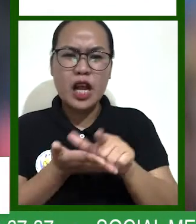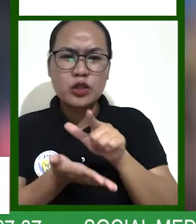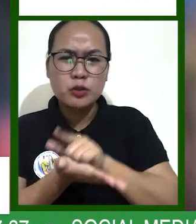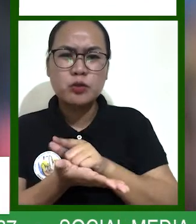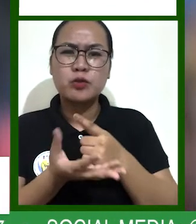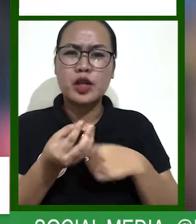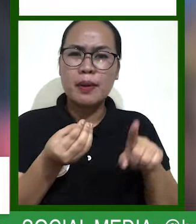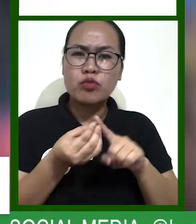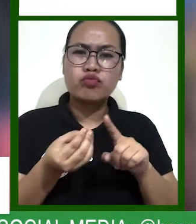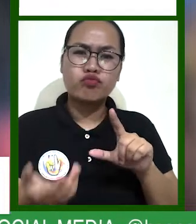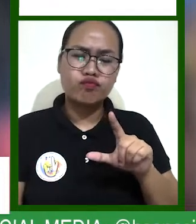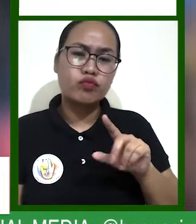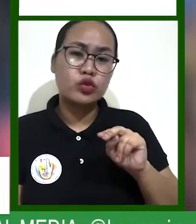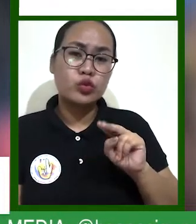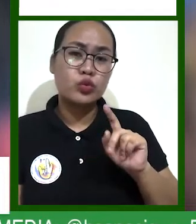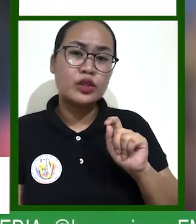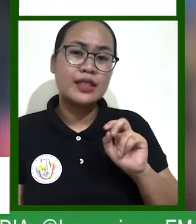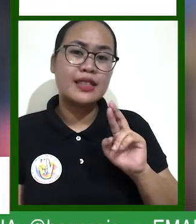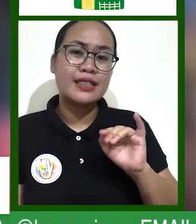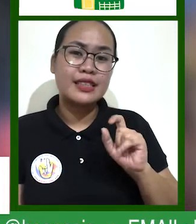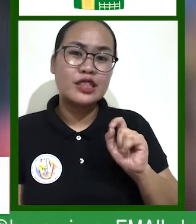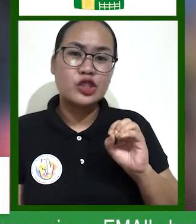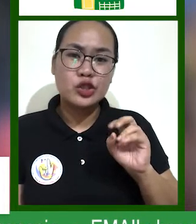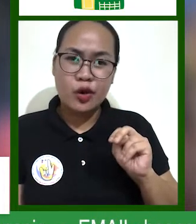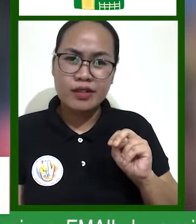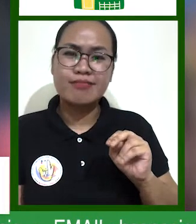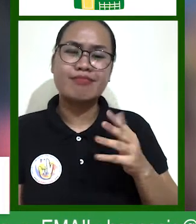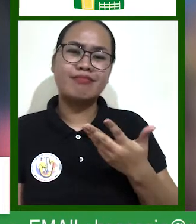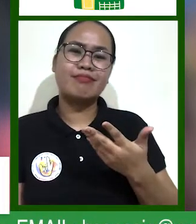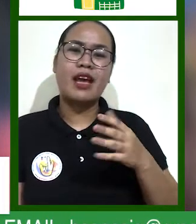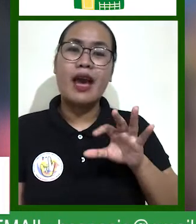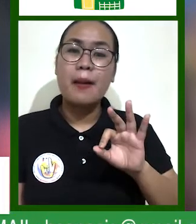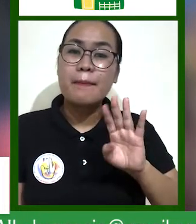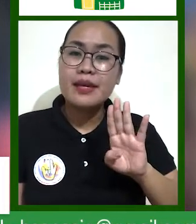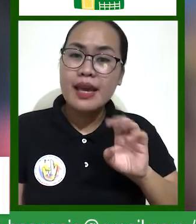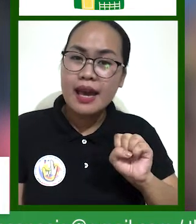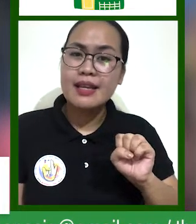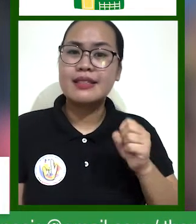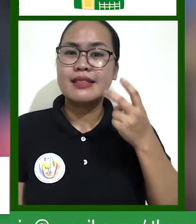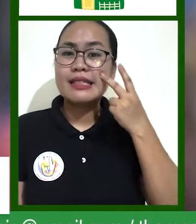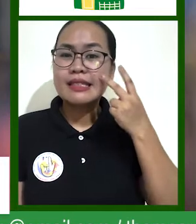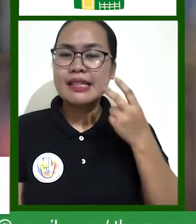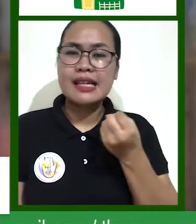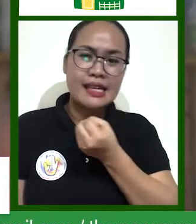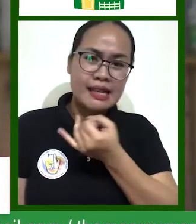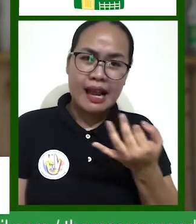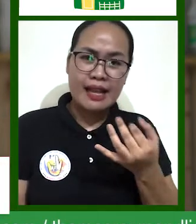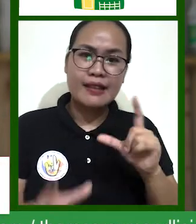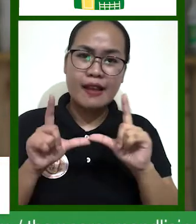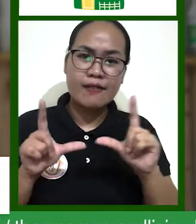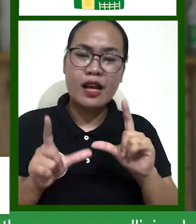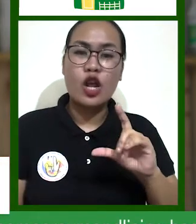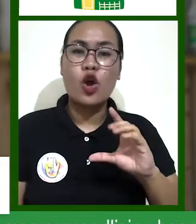nutrition, nagkaroon din po ng FBS at gayon din pag-check ng kanilang cholesterol level. And nagtapos po ito, no,